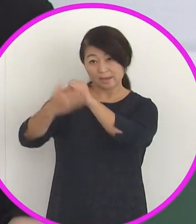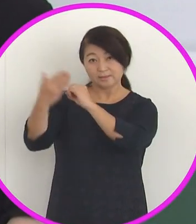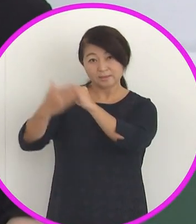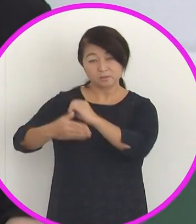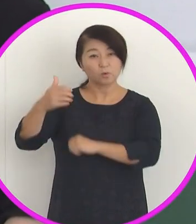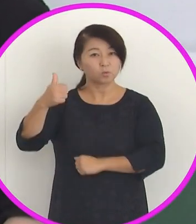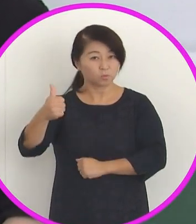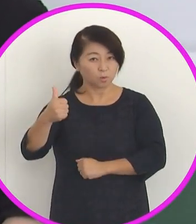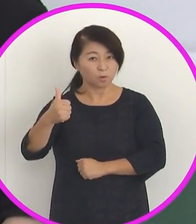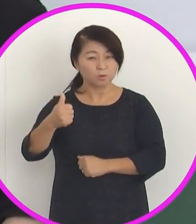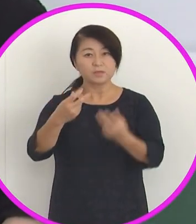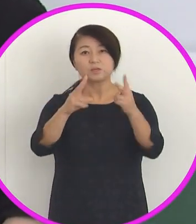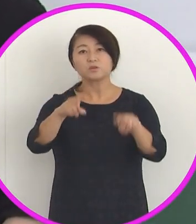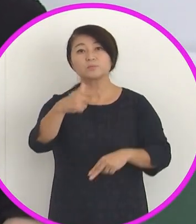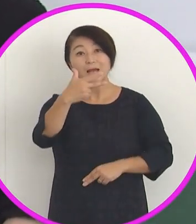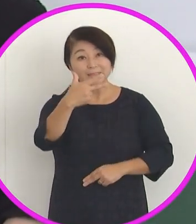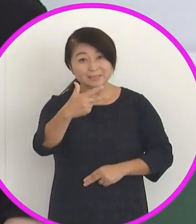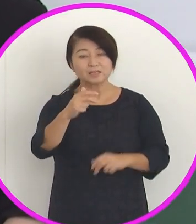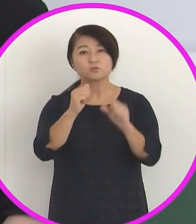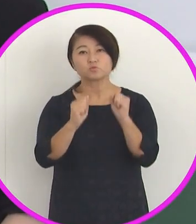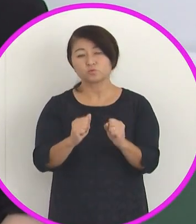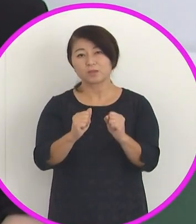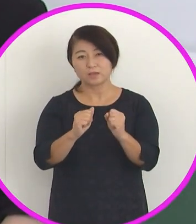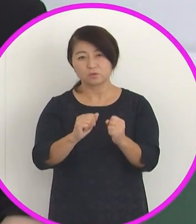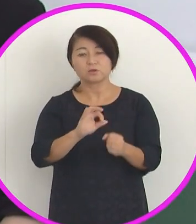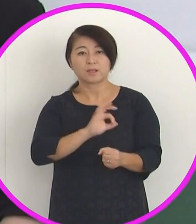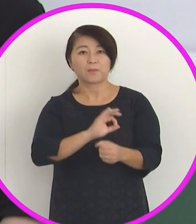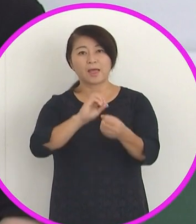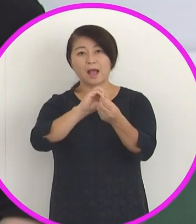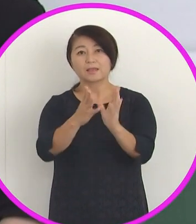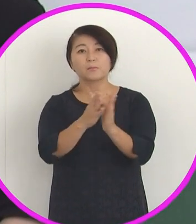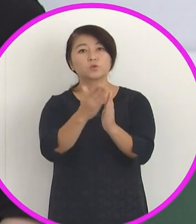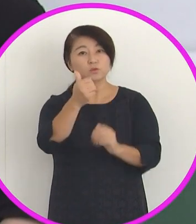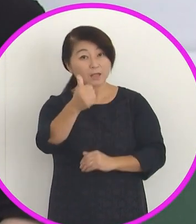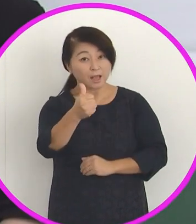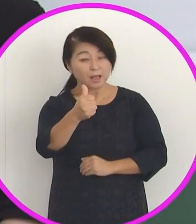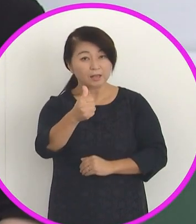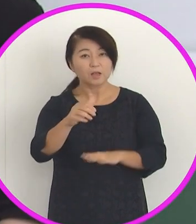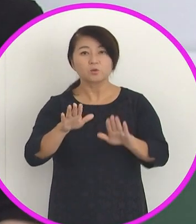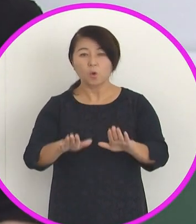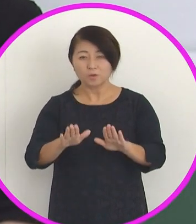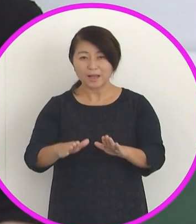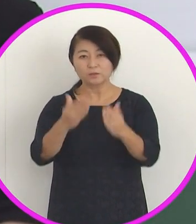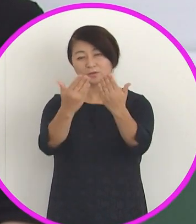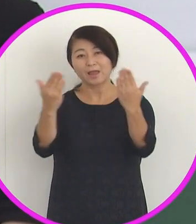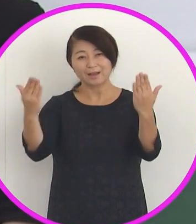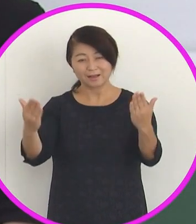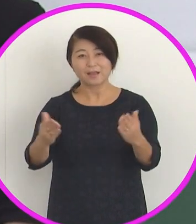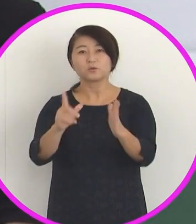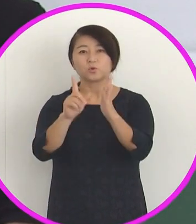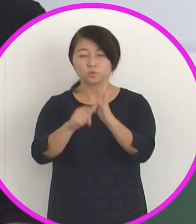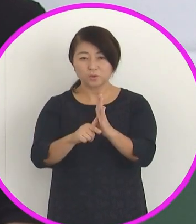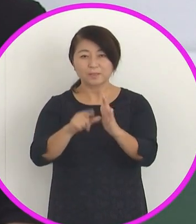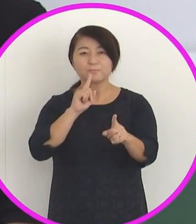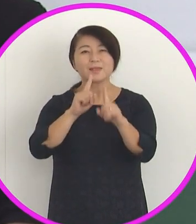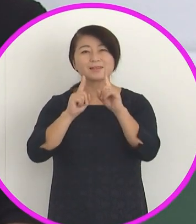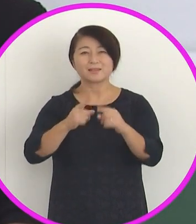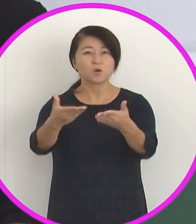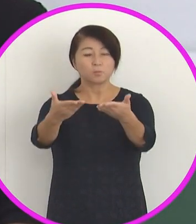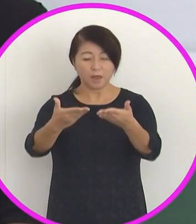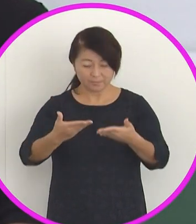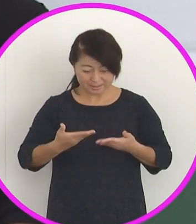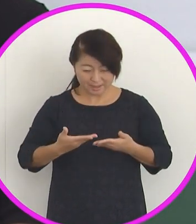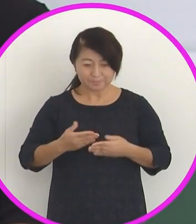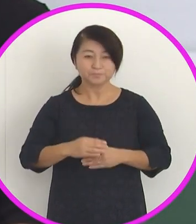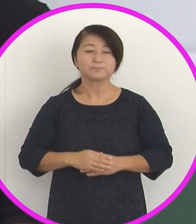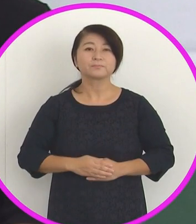住の愛犬写真家花本慎さんから、今回の写真展の開催にあたりメッセージをお預かりしておりますので代読いた